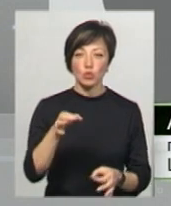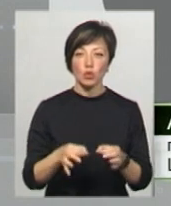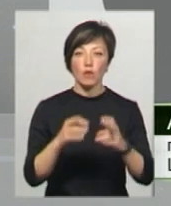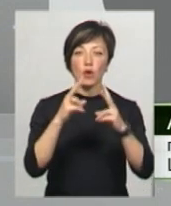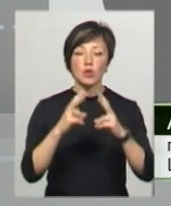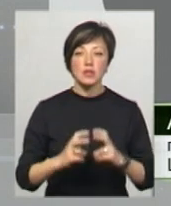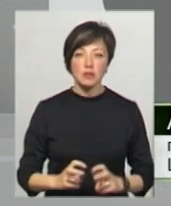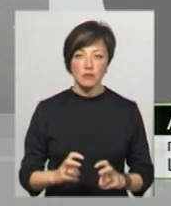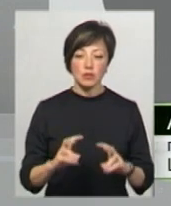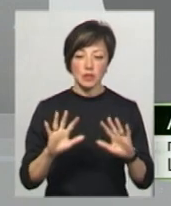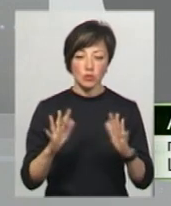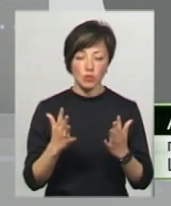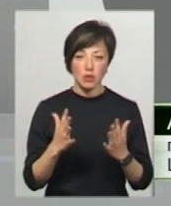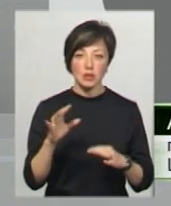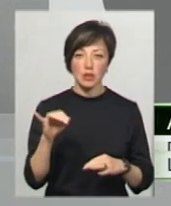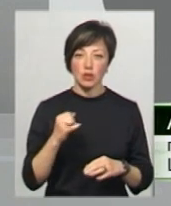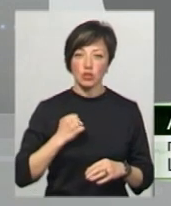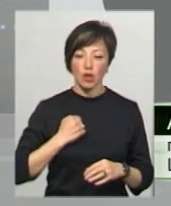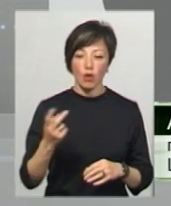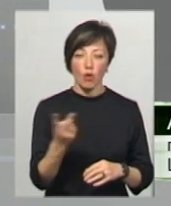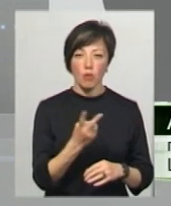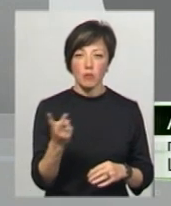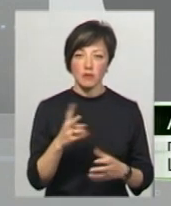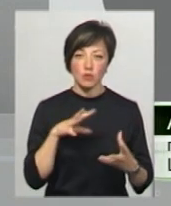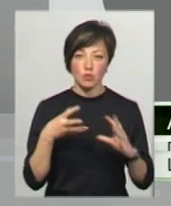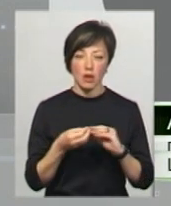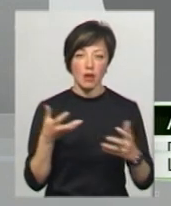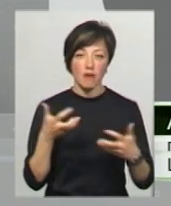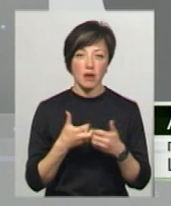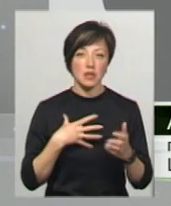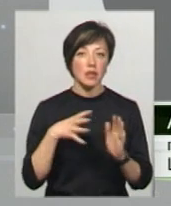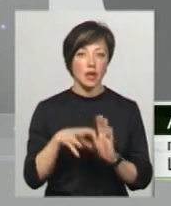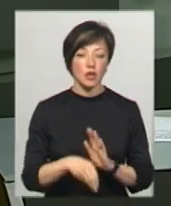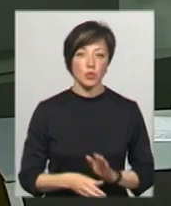розслідування інциденту і, на жаль, обидва в результаті ДТП загинули.